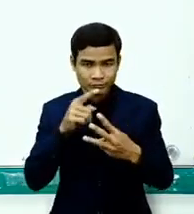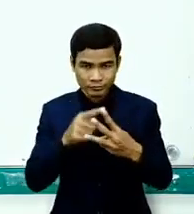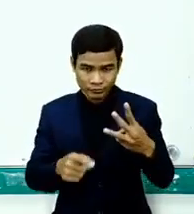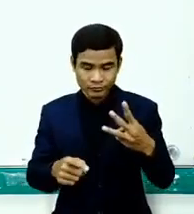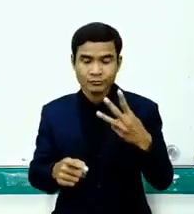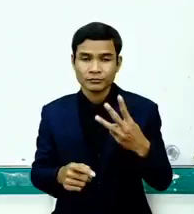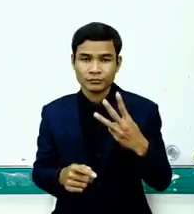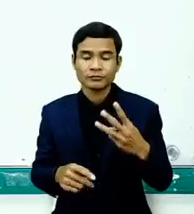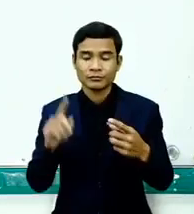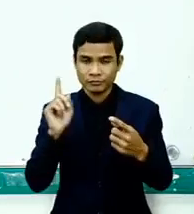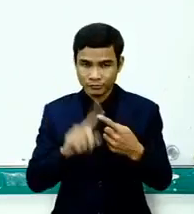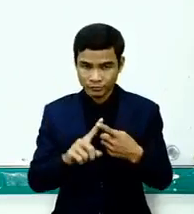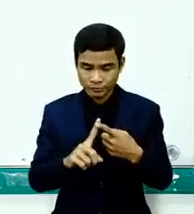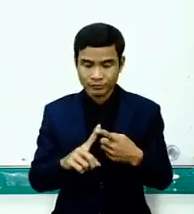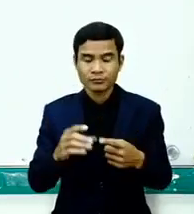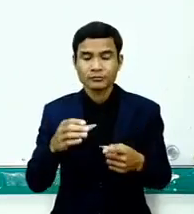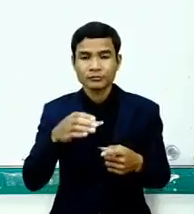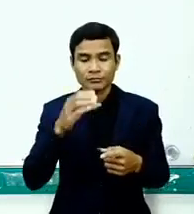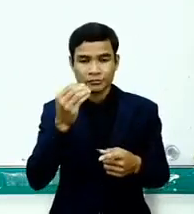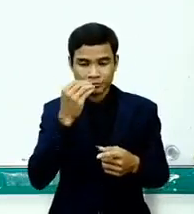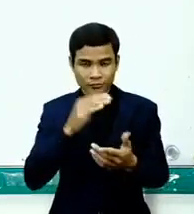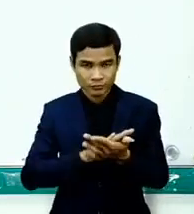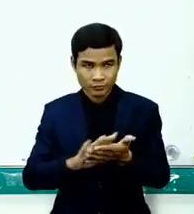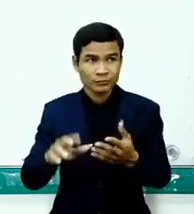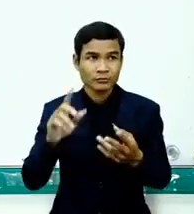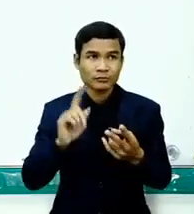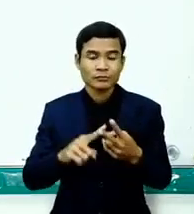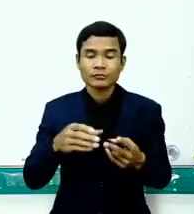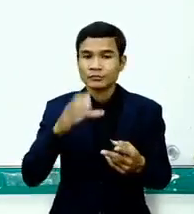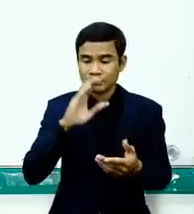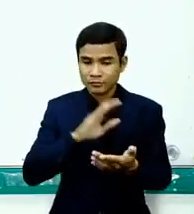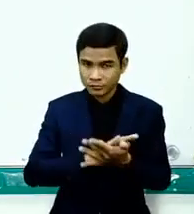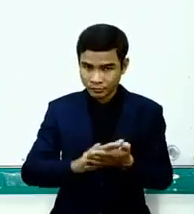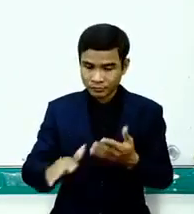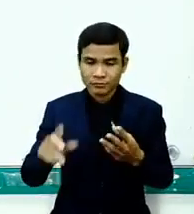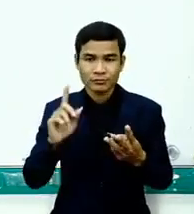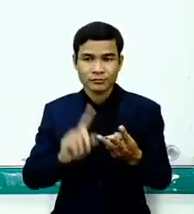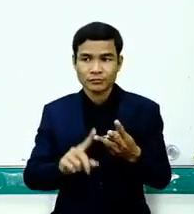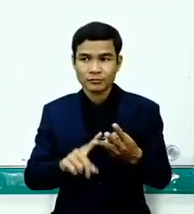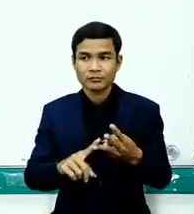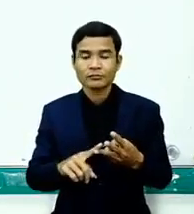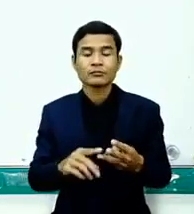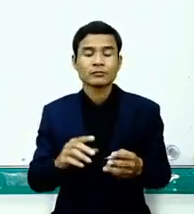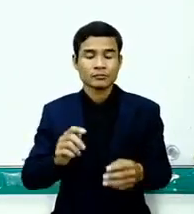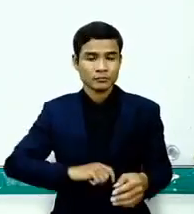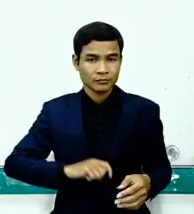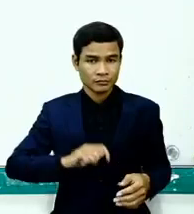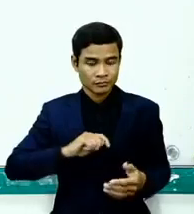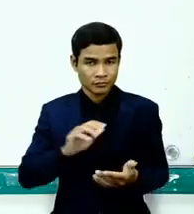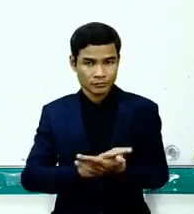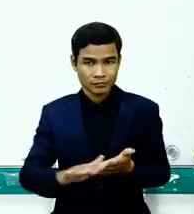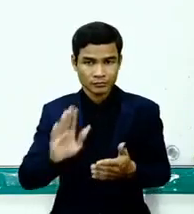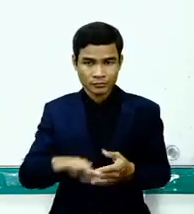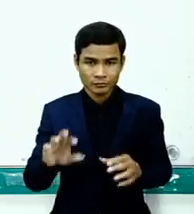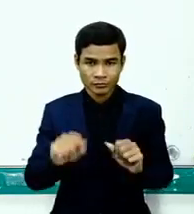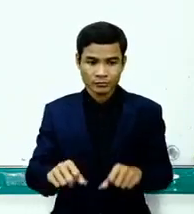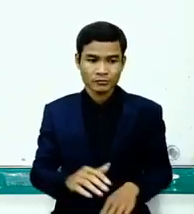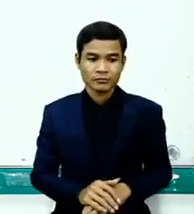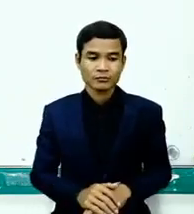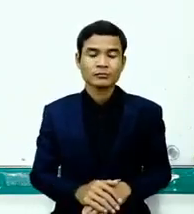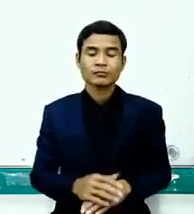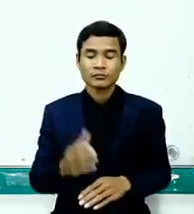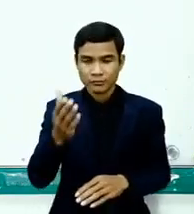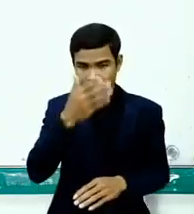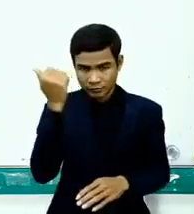ធំចាទី1ហូបស្អាតទី2ផឹកស្អាតនិងទី3រស់នៅស្អាតហើយកូនកូន